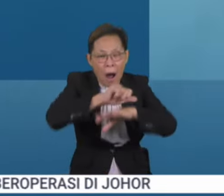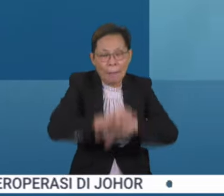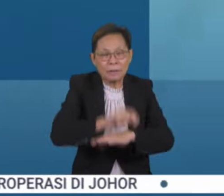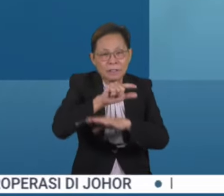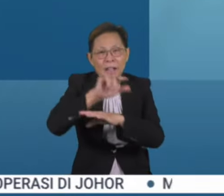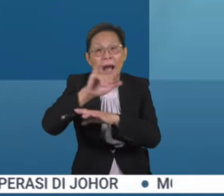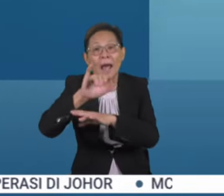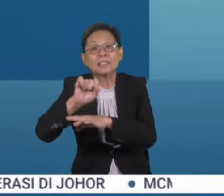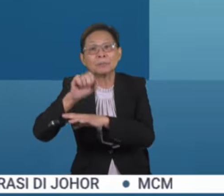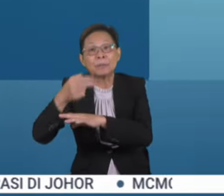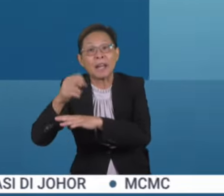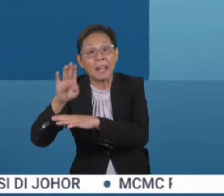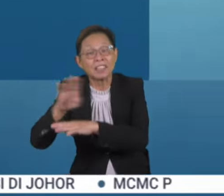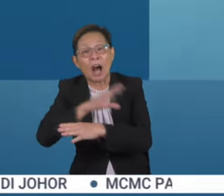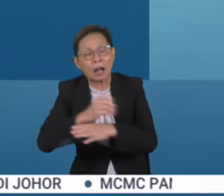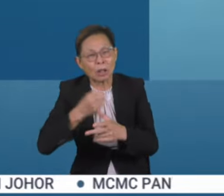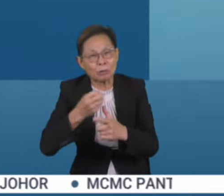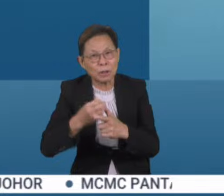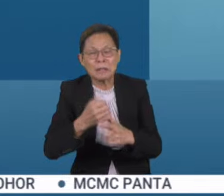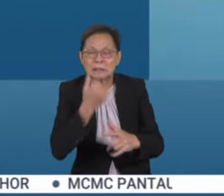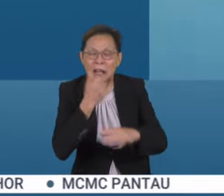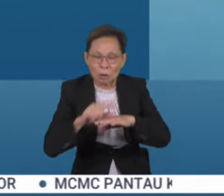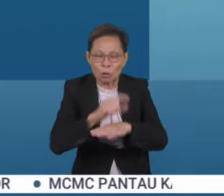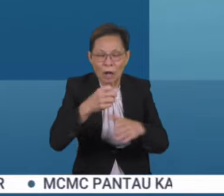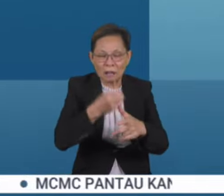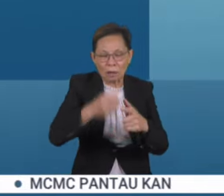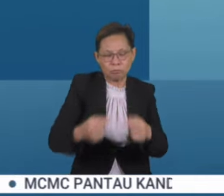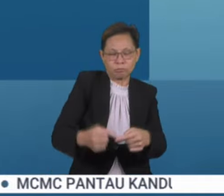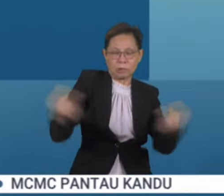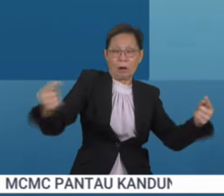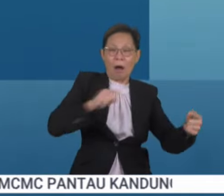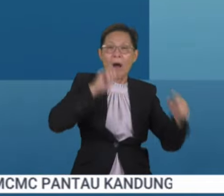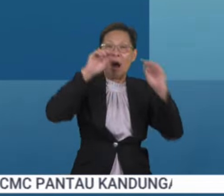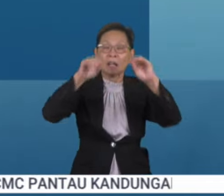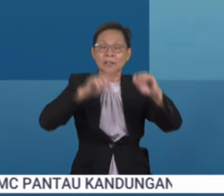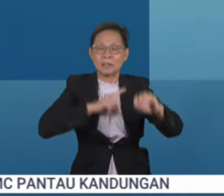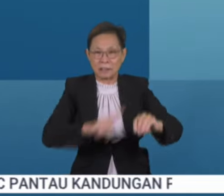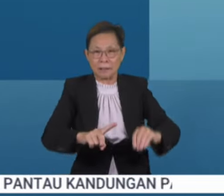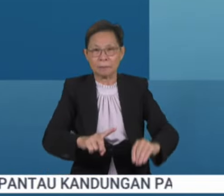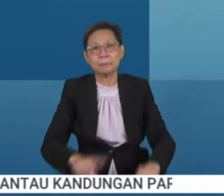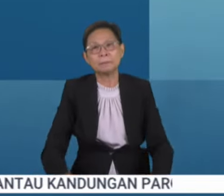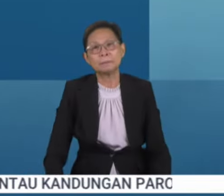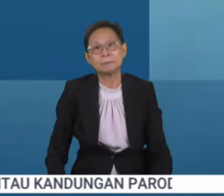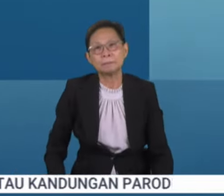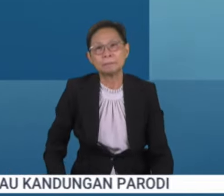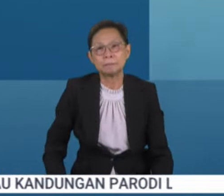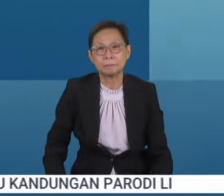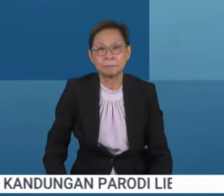GISBH sama ada ia menyeleweng atau bercanggah dengan ajaran Islam yang sebenar.